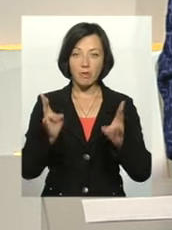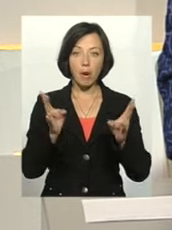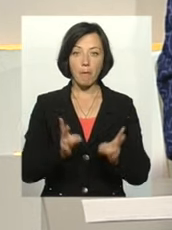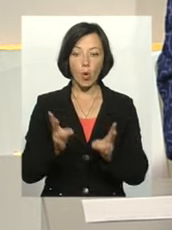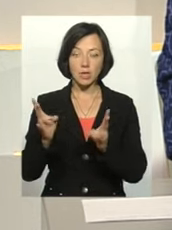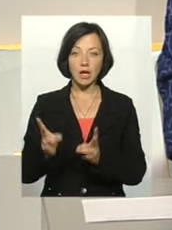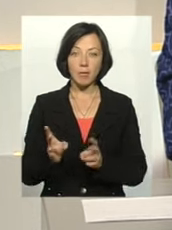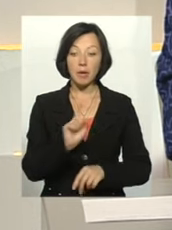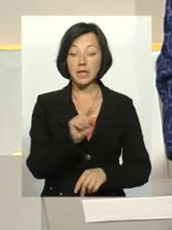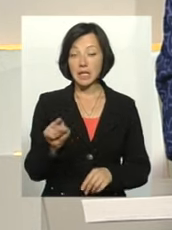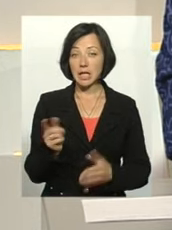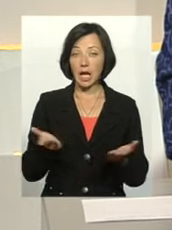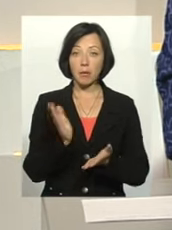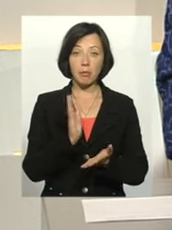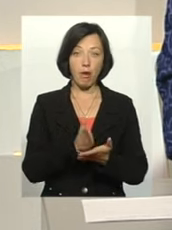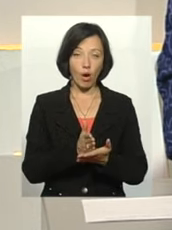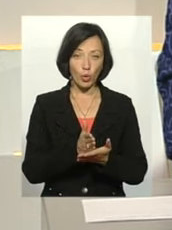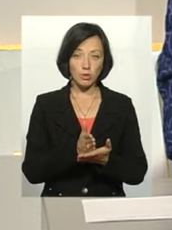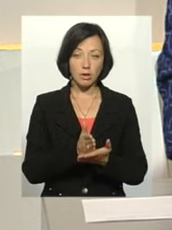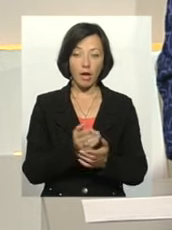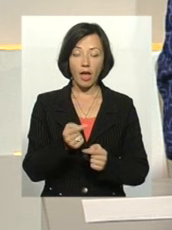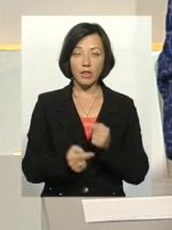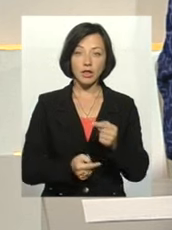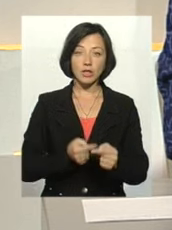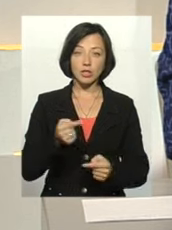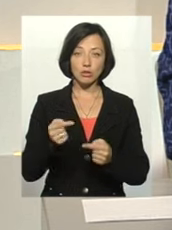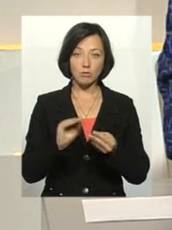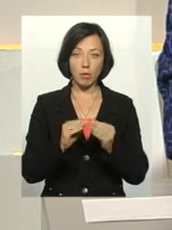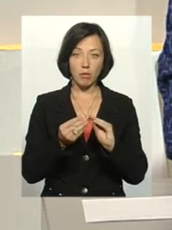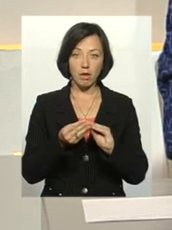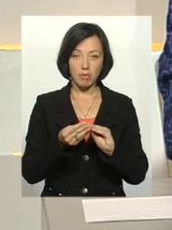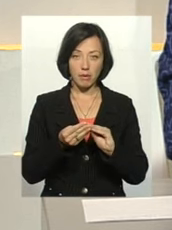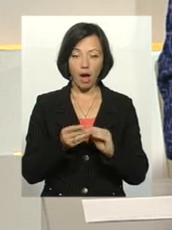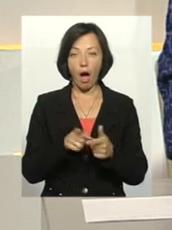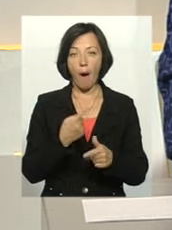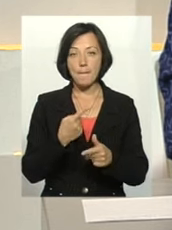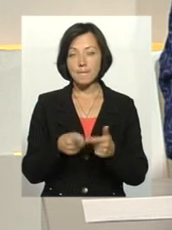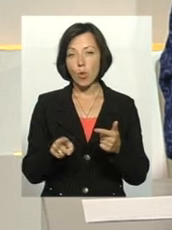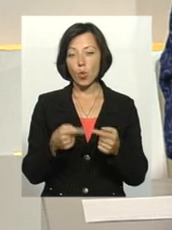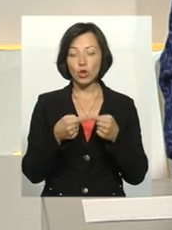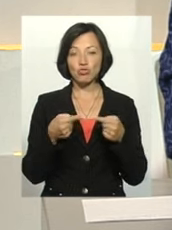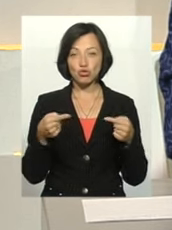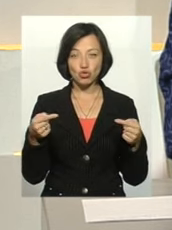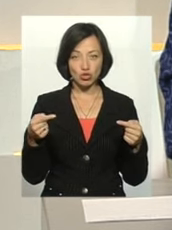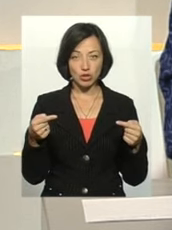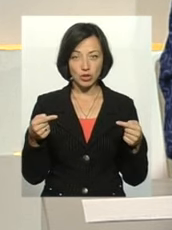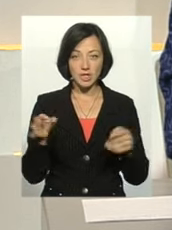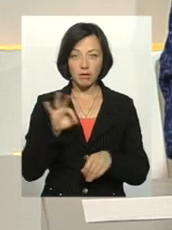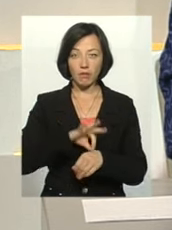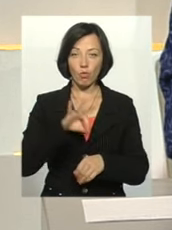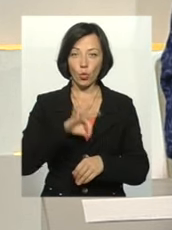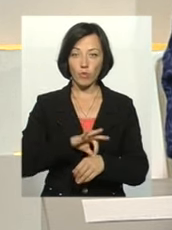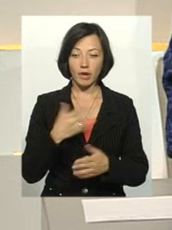потребами, особливо ті, які мають якісь генетичні відхилення свого розвитку, або ж інші